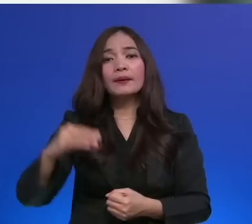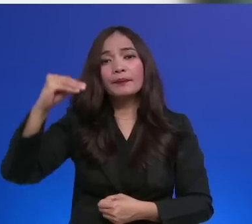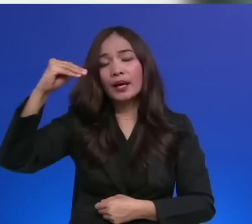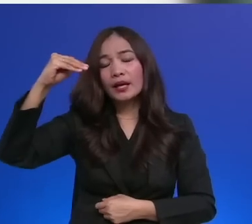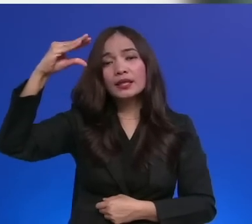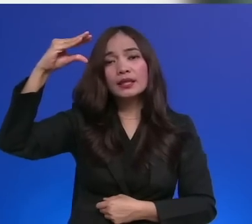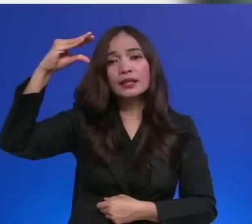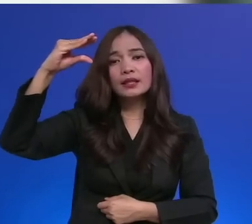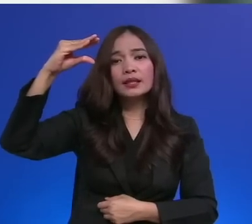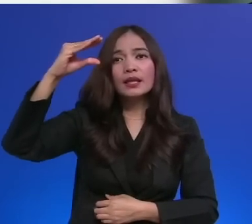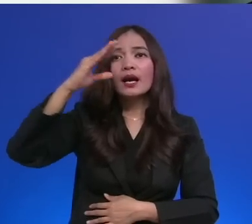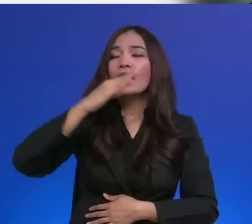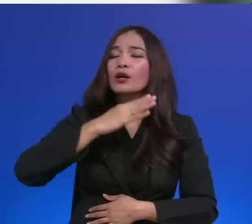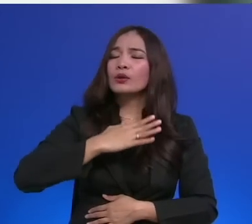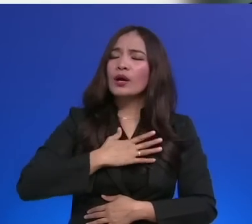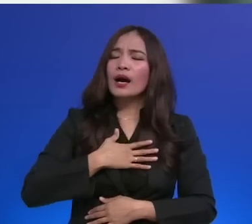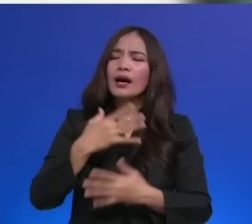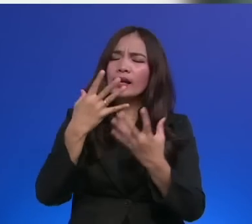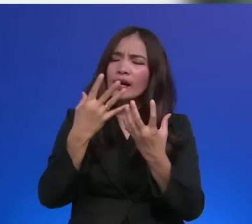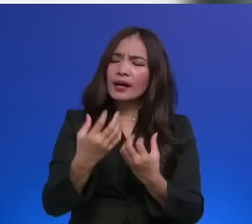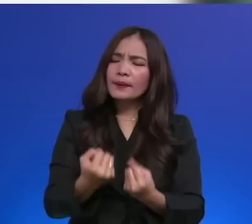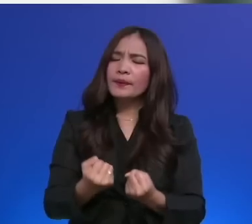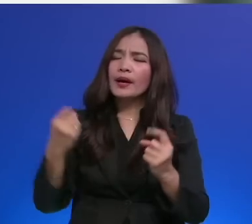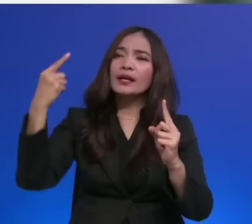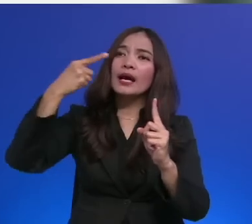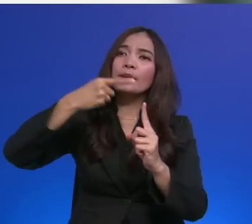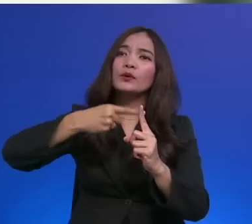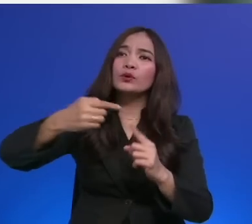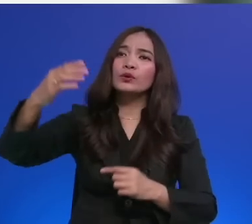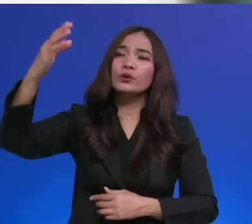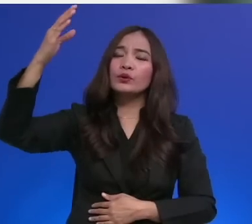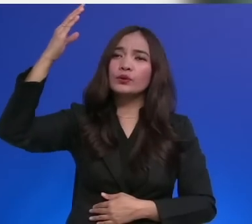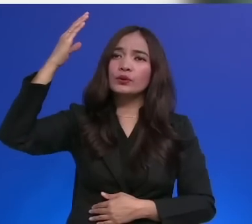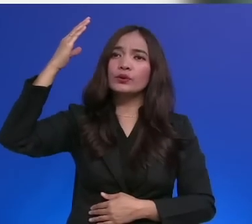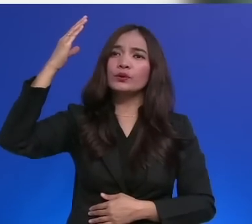mengharapkan pagi, ku harap padamu.